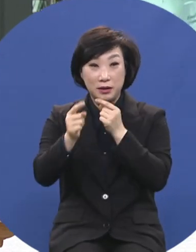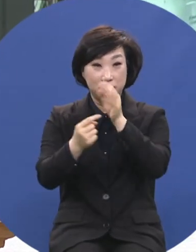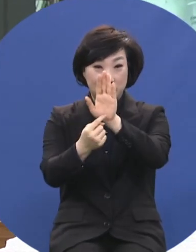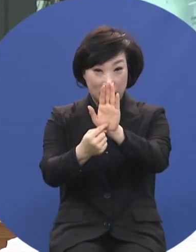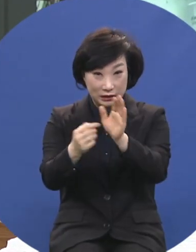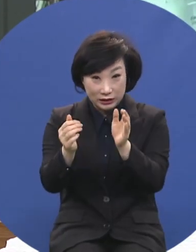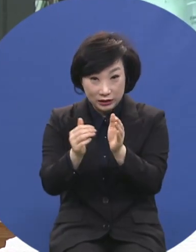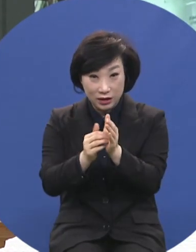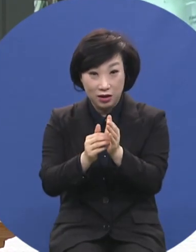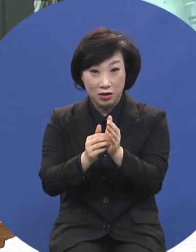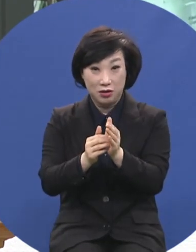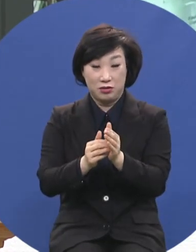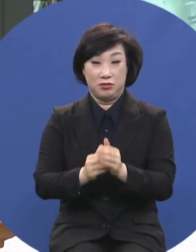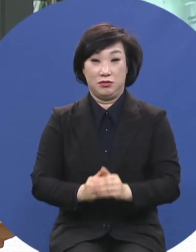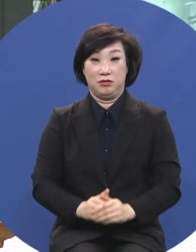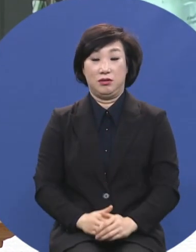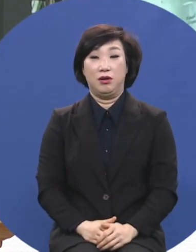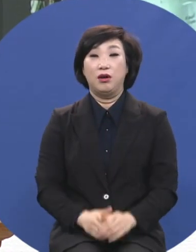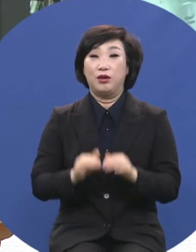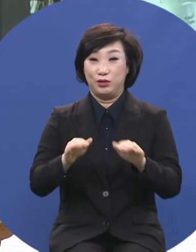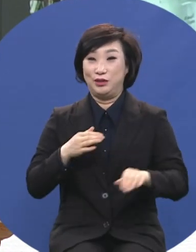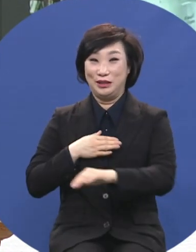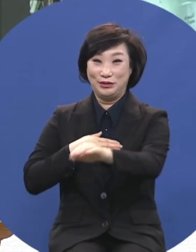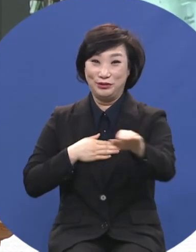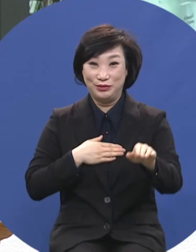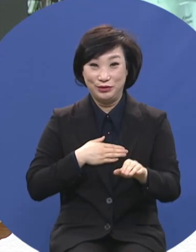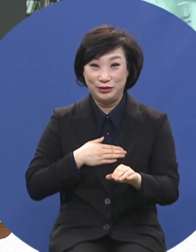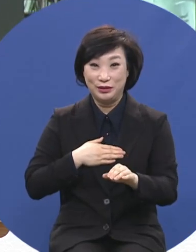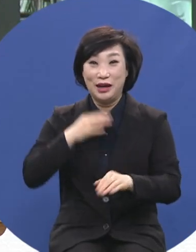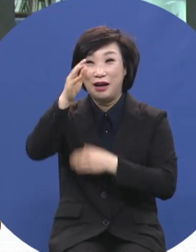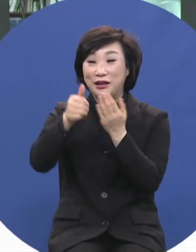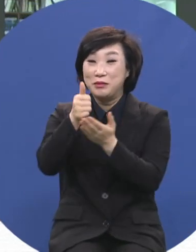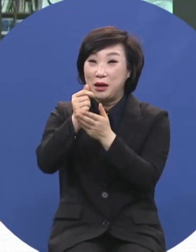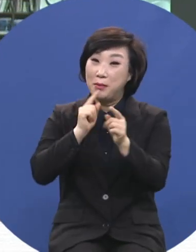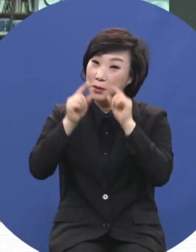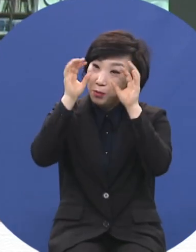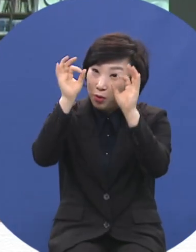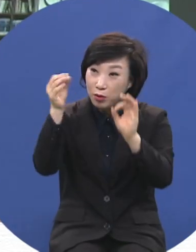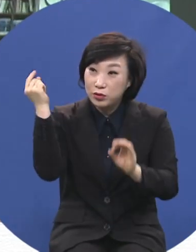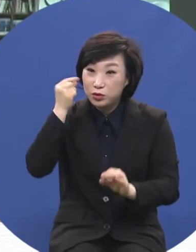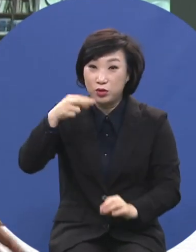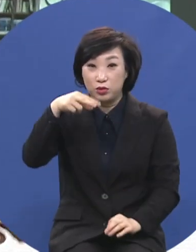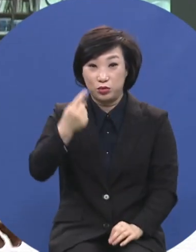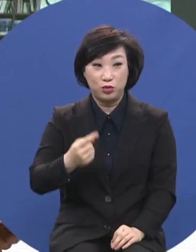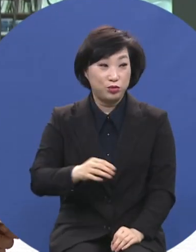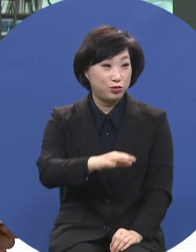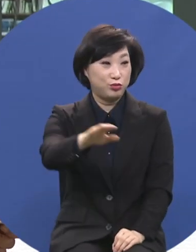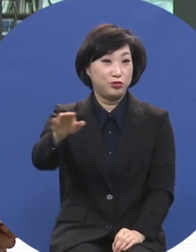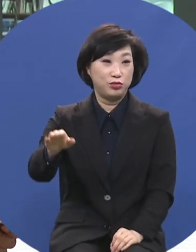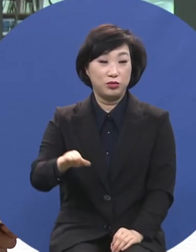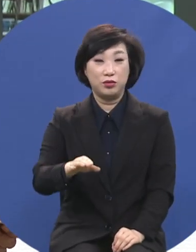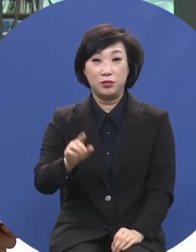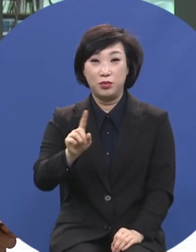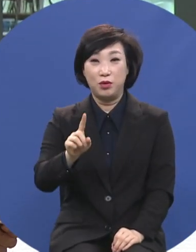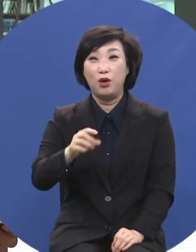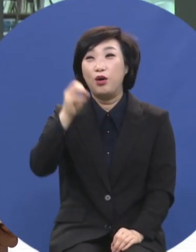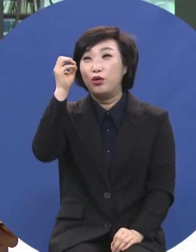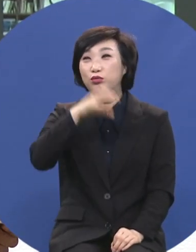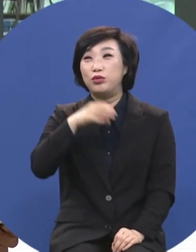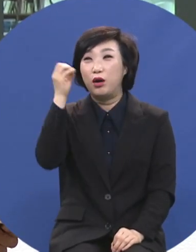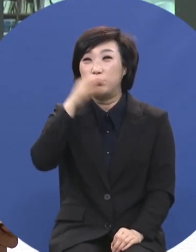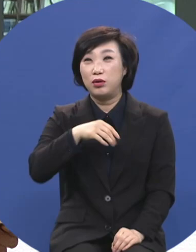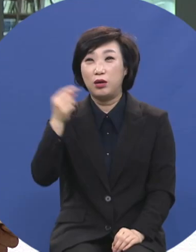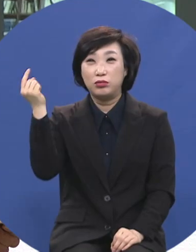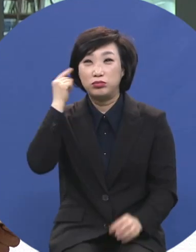나타내셨습니다. 그런데 우리는 그 말씀을 듣고도 그냥 지나가나